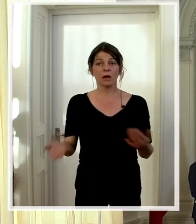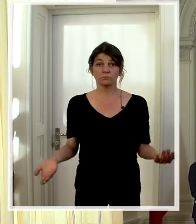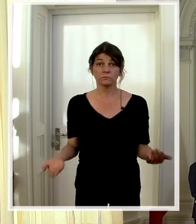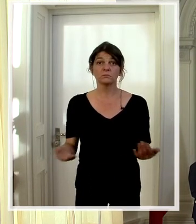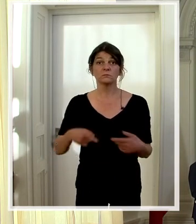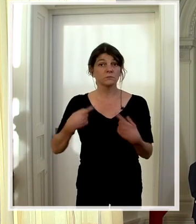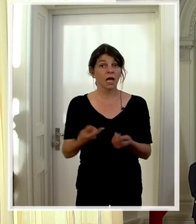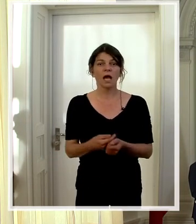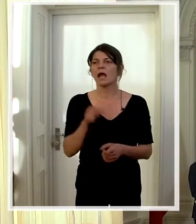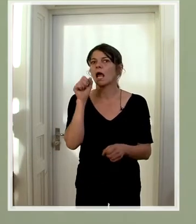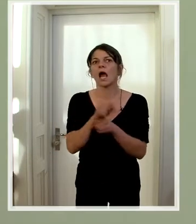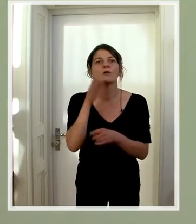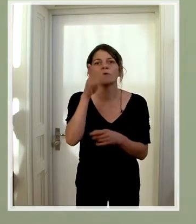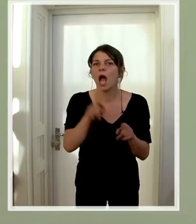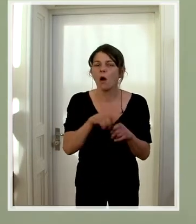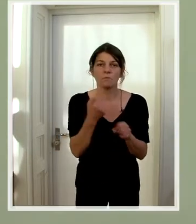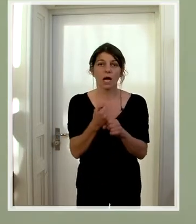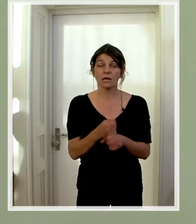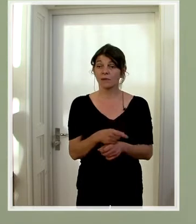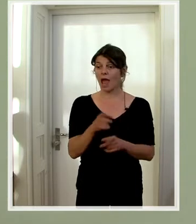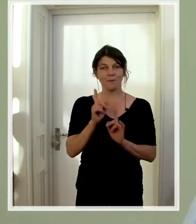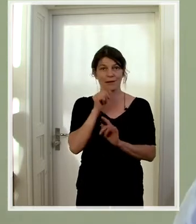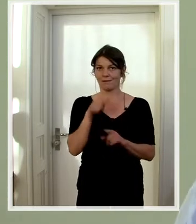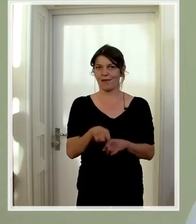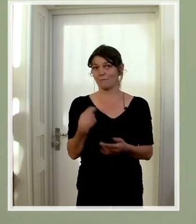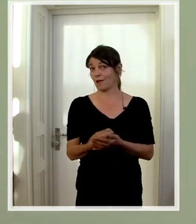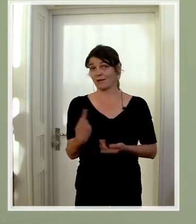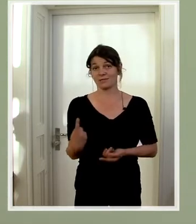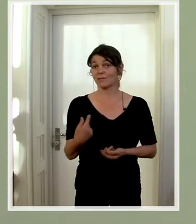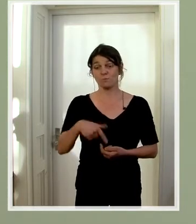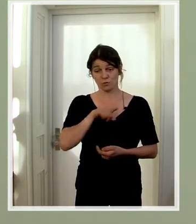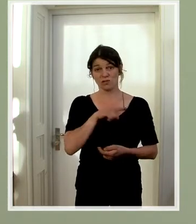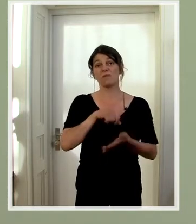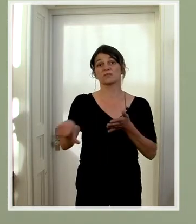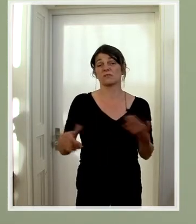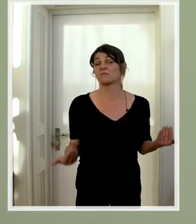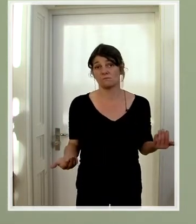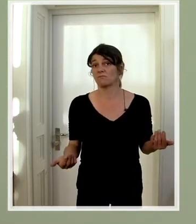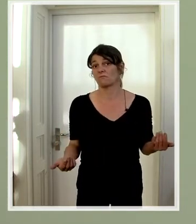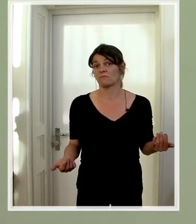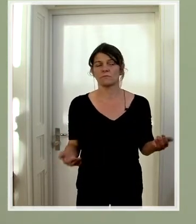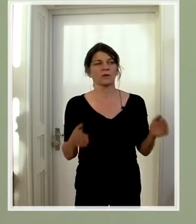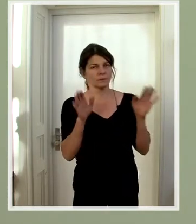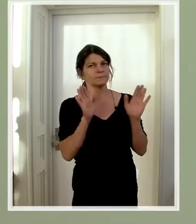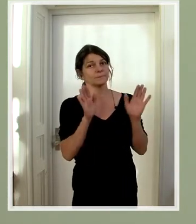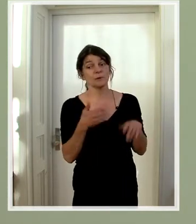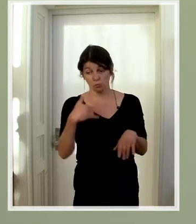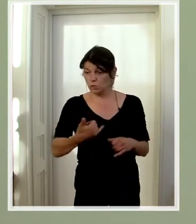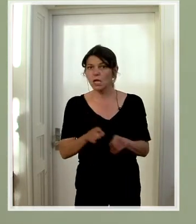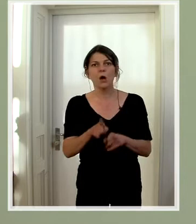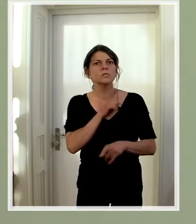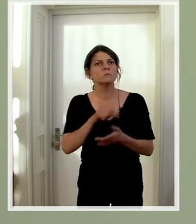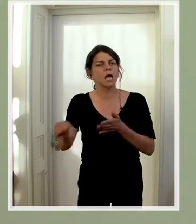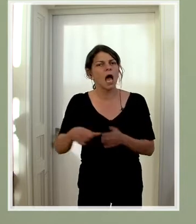das kann man immer noch eine machen. Aber nicht mehr zu dem Preis, weil dann muss man sie selber stimmen. Man muss jetzt so selber zahlen, weil